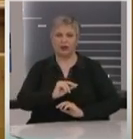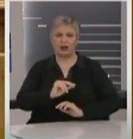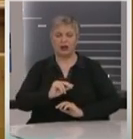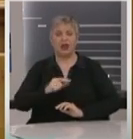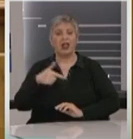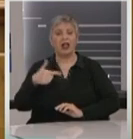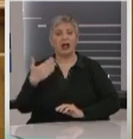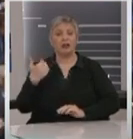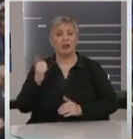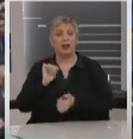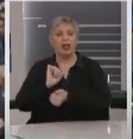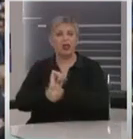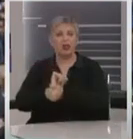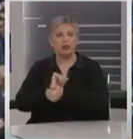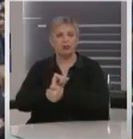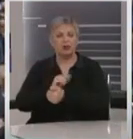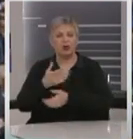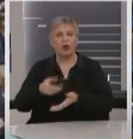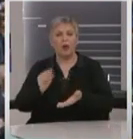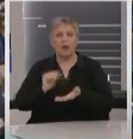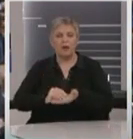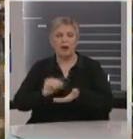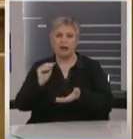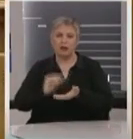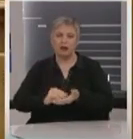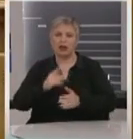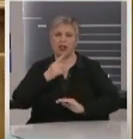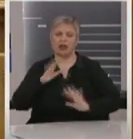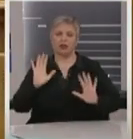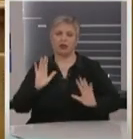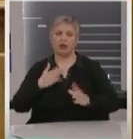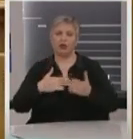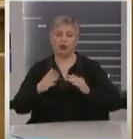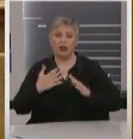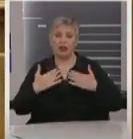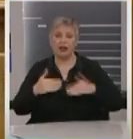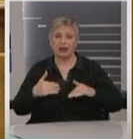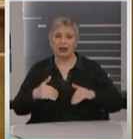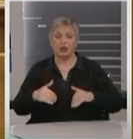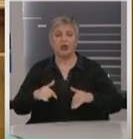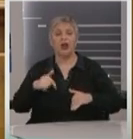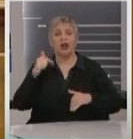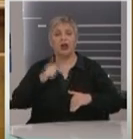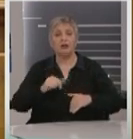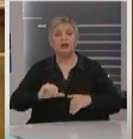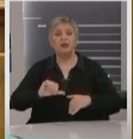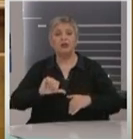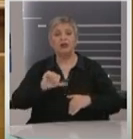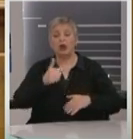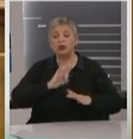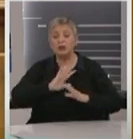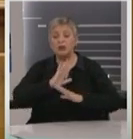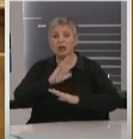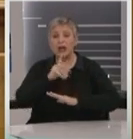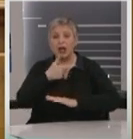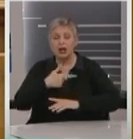δέσμευση ούτε θα κουραστώ να την επαναλαμβάνω, ούτε θα είμαστε και εμείς αυτοί που θα κουραστούμε πρώτοι μέχρι να την επιβάλλουμε.